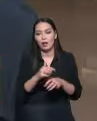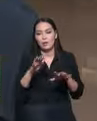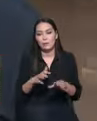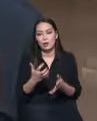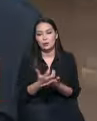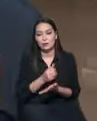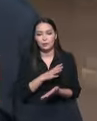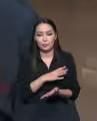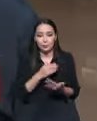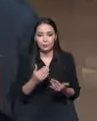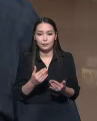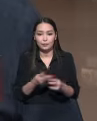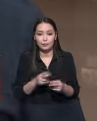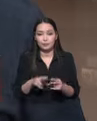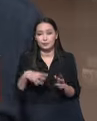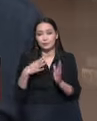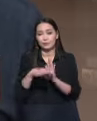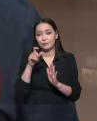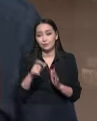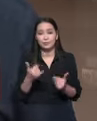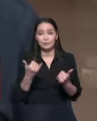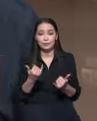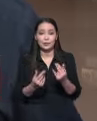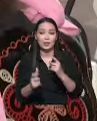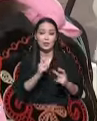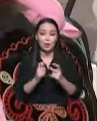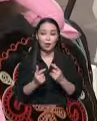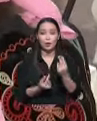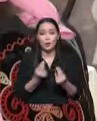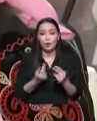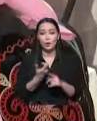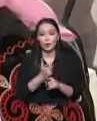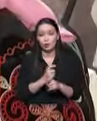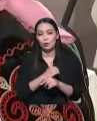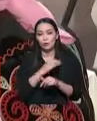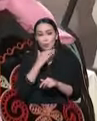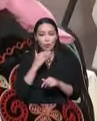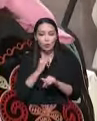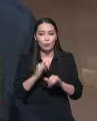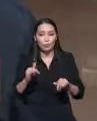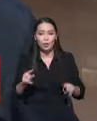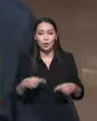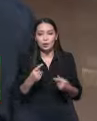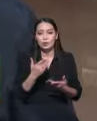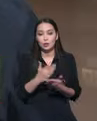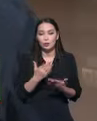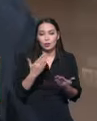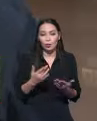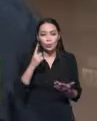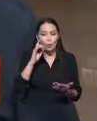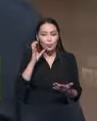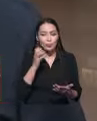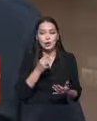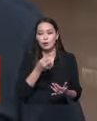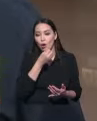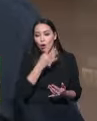Депутаттар жинап шахмат ойнайын деген. Әрине, шахмат деген сөз ол миды жаңартады. Сондықтан мына жақсы ойлайсың да, жақсы ойнайсың.